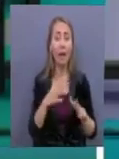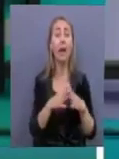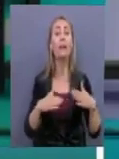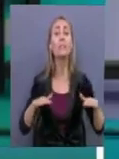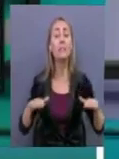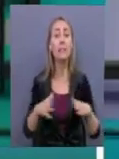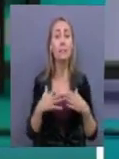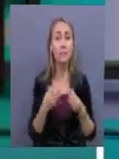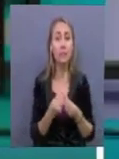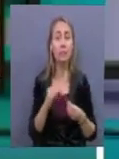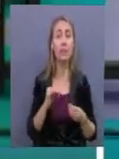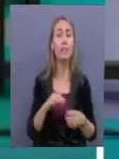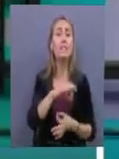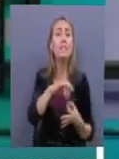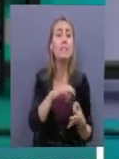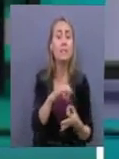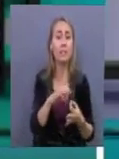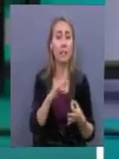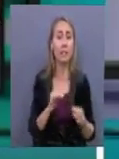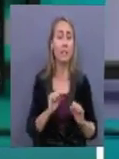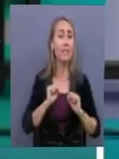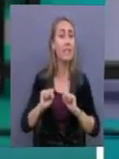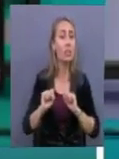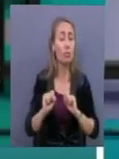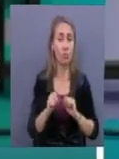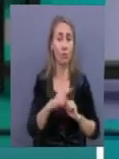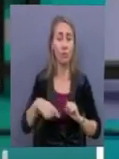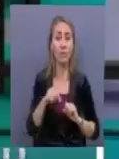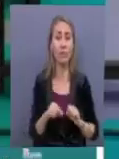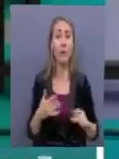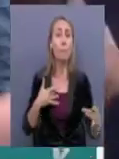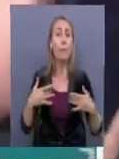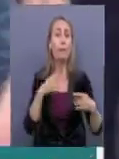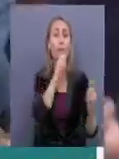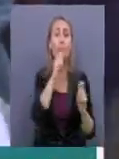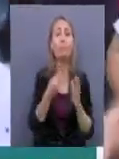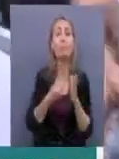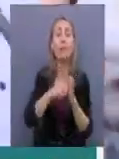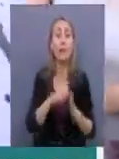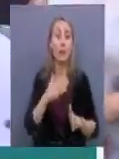иелерін қуанышымен құттықтап, алдағы уақытта да бұл бағыттағы жұмыстың қарқынды жалғасатынын жеткізді.